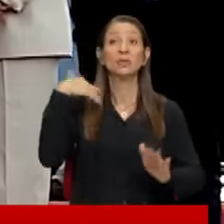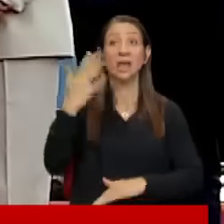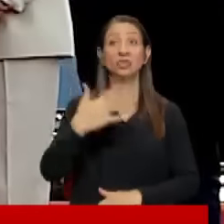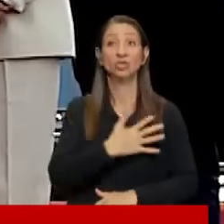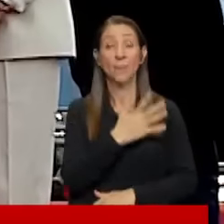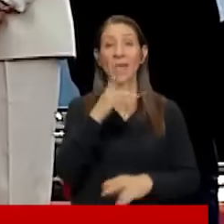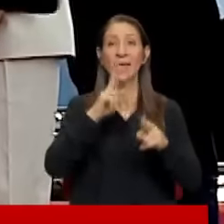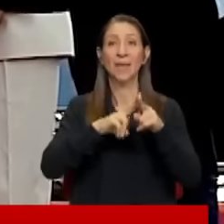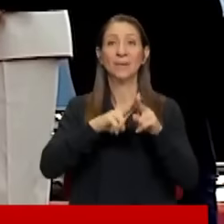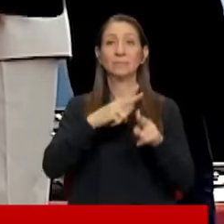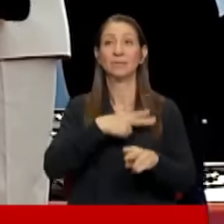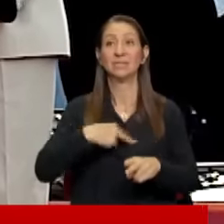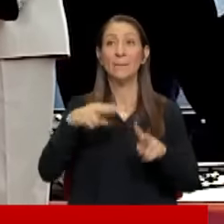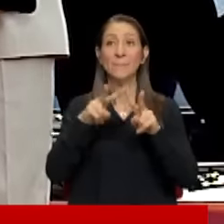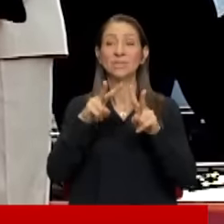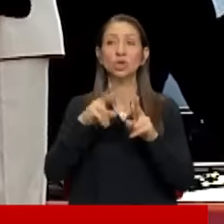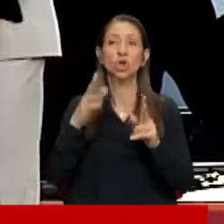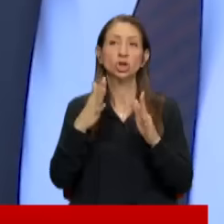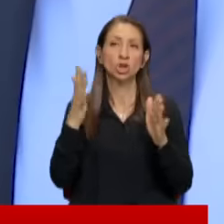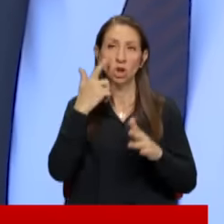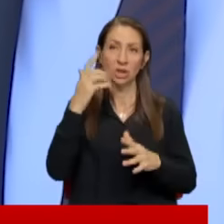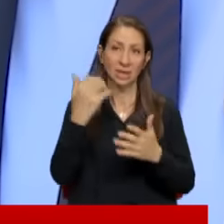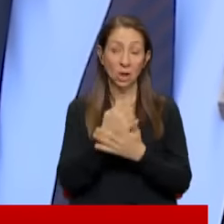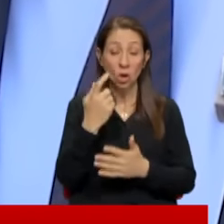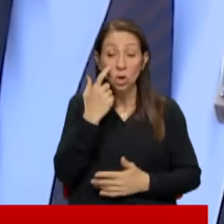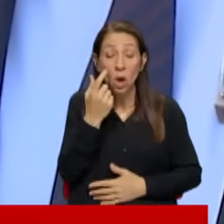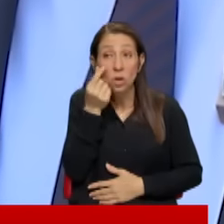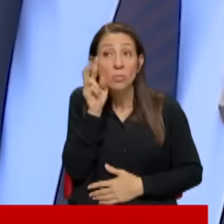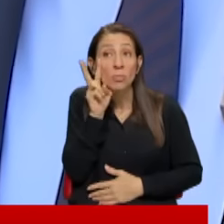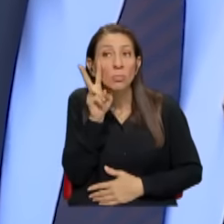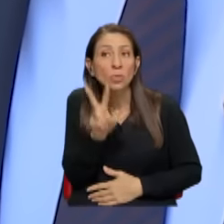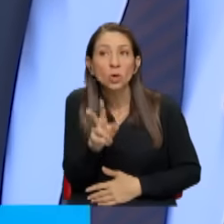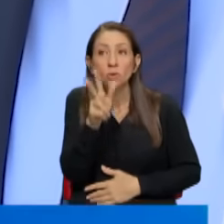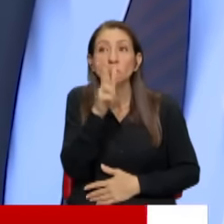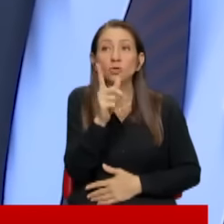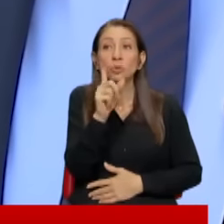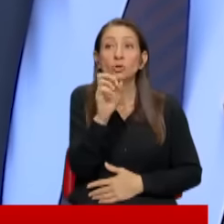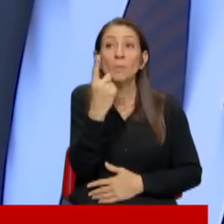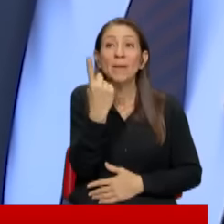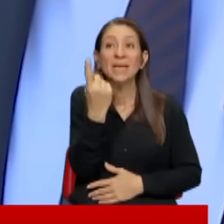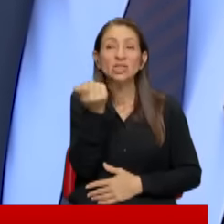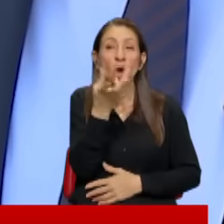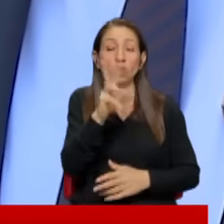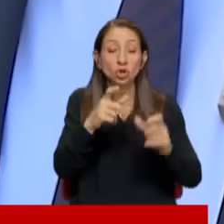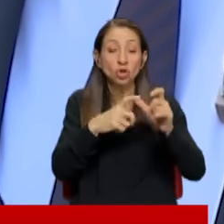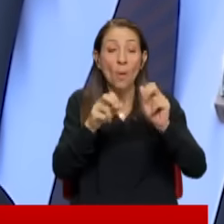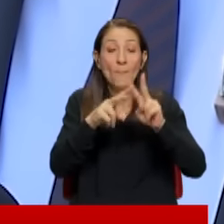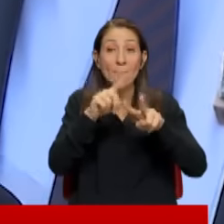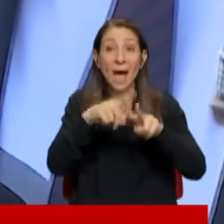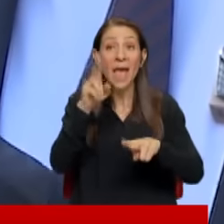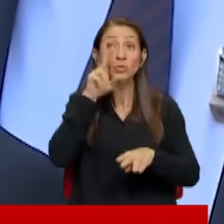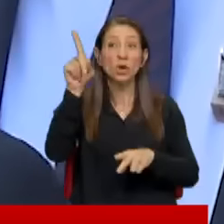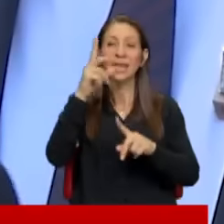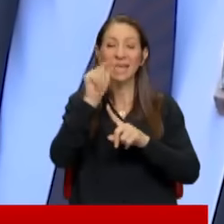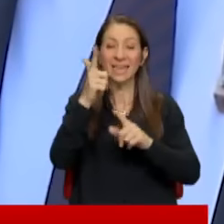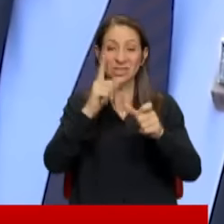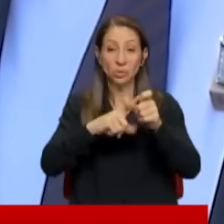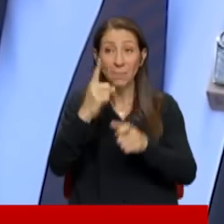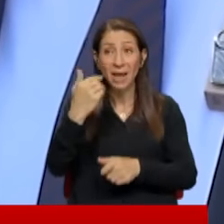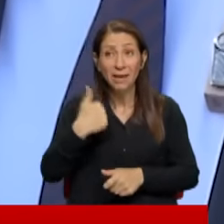CHP Kepez Belediyesi'ni Mesut Kocagöz'le kazandı. Gözümüzün önünde 301 kişi öldü Soma'da ve en son İliç'te. Bir